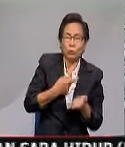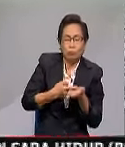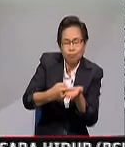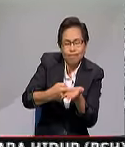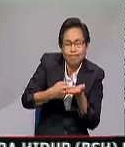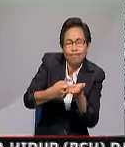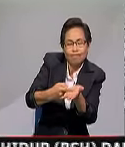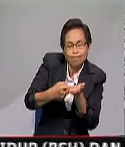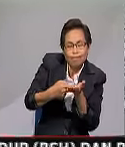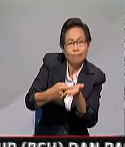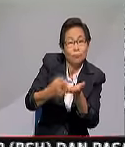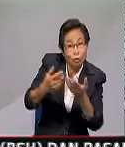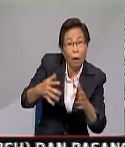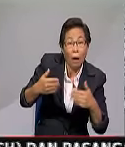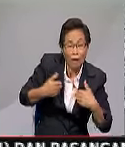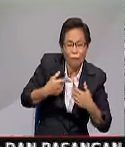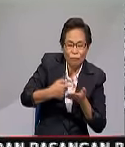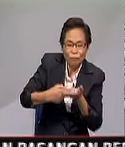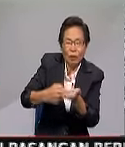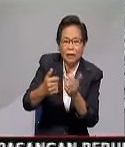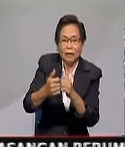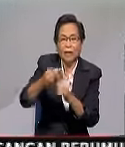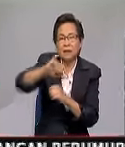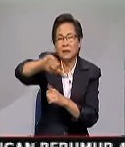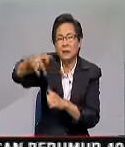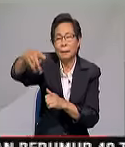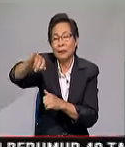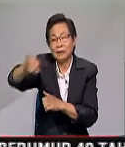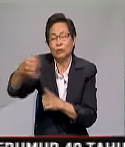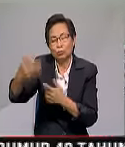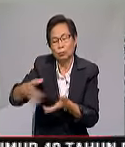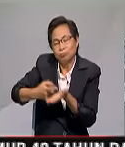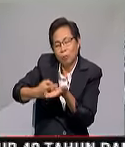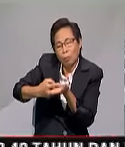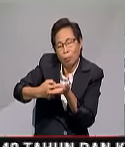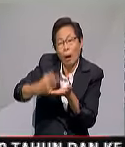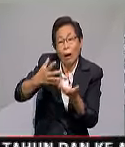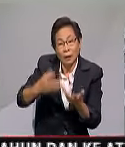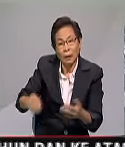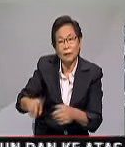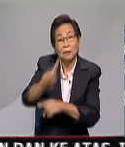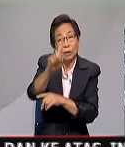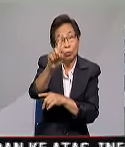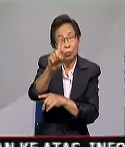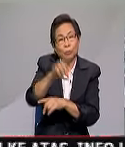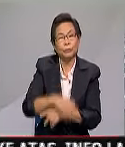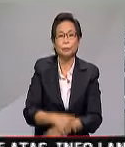mengadakan perbincangan dengan pihak MOT dan satu